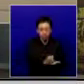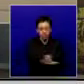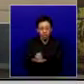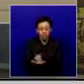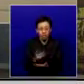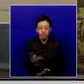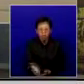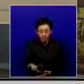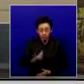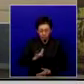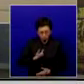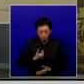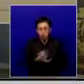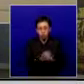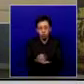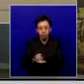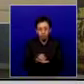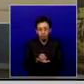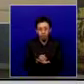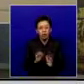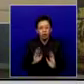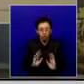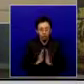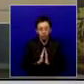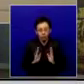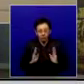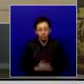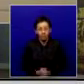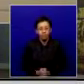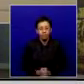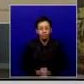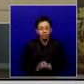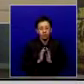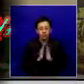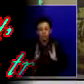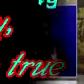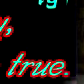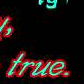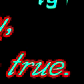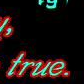านกับผมก็ต้องช่วยกันขอแค่นี้แหละครับขอบพระคุณมากครับ ครับขอบคุณครับ